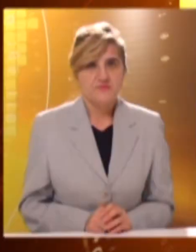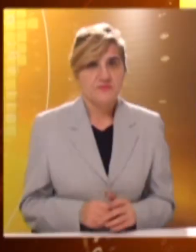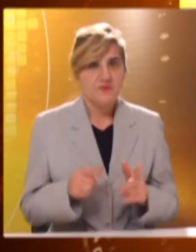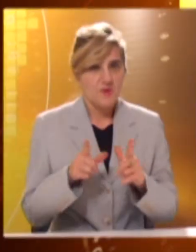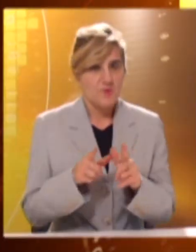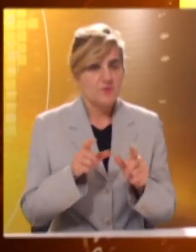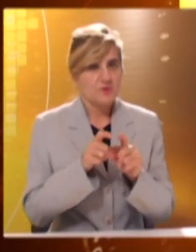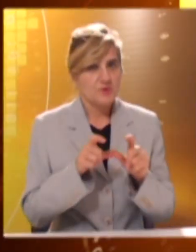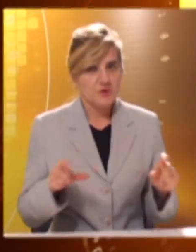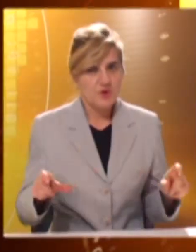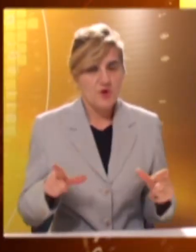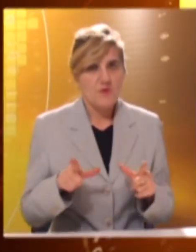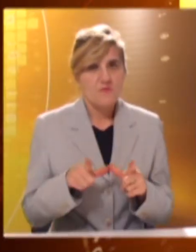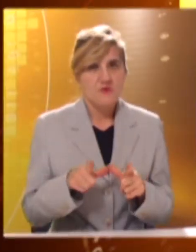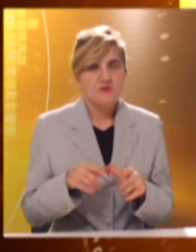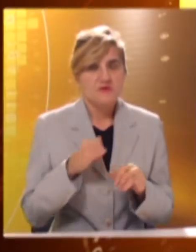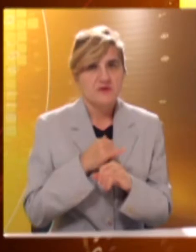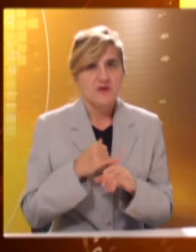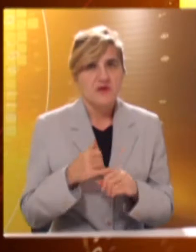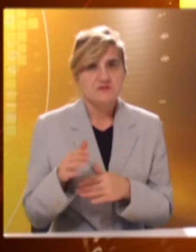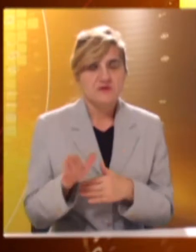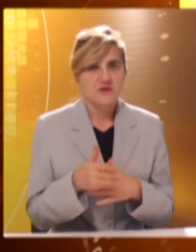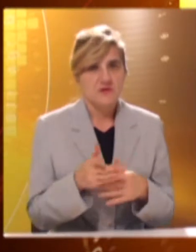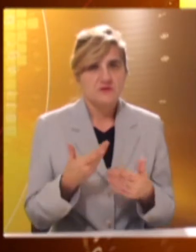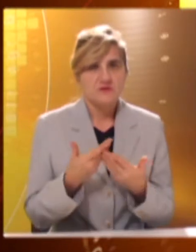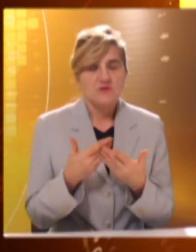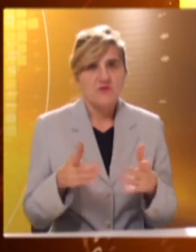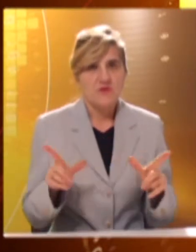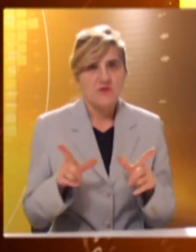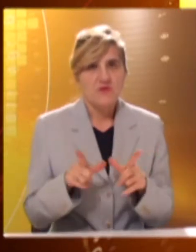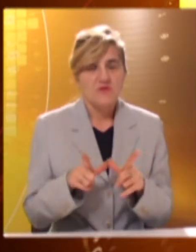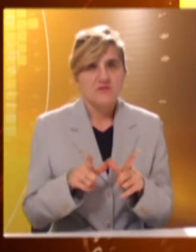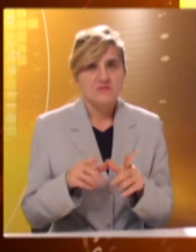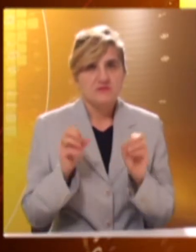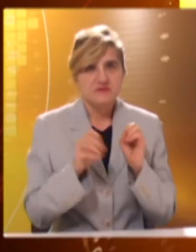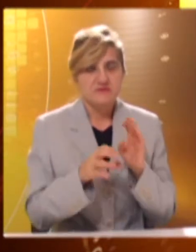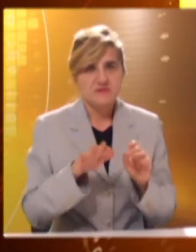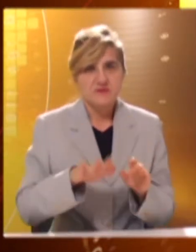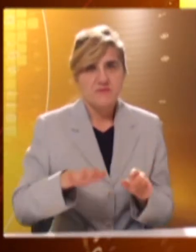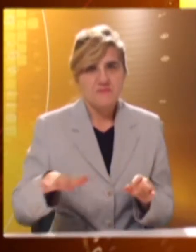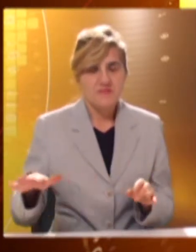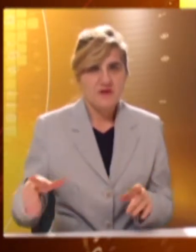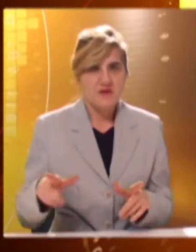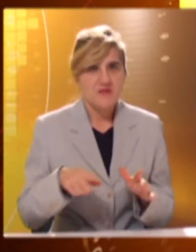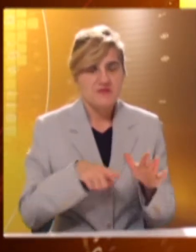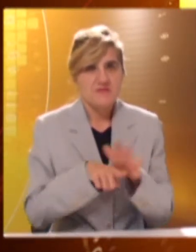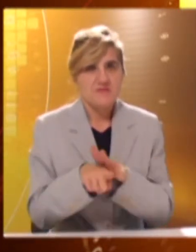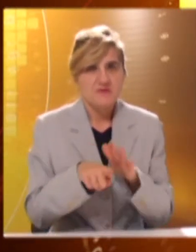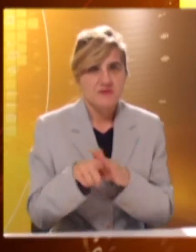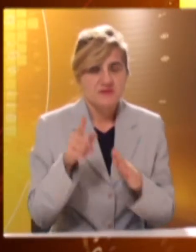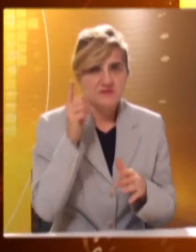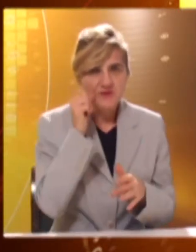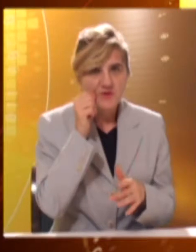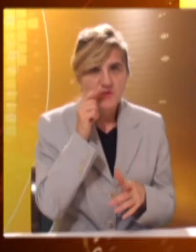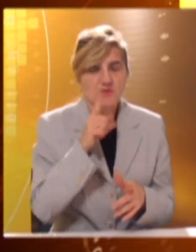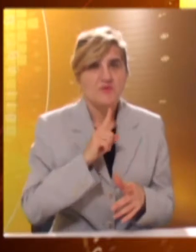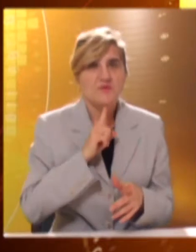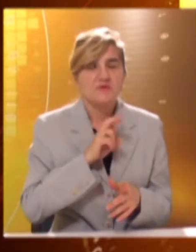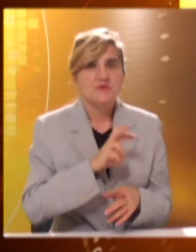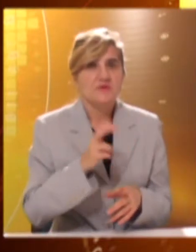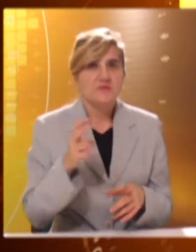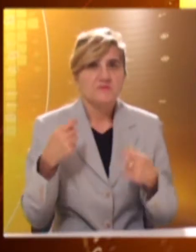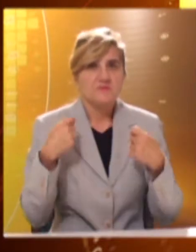U domu za decu ometenu u razvoju kolevka svečano je otvoren novo izgrađeni objekat za smeštaj maloletnih migranata bez pratnje. Izgradnju i